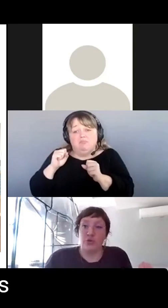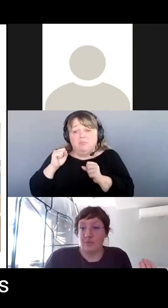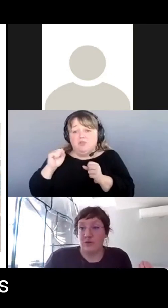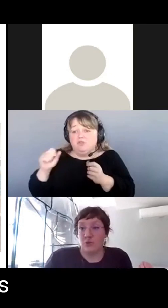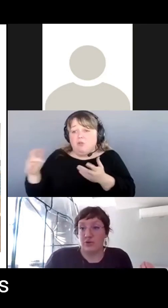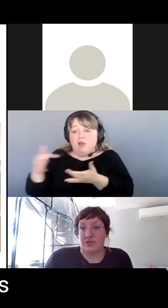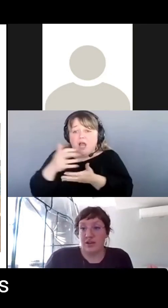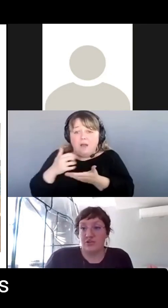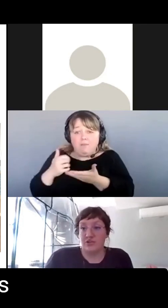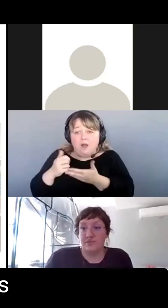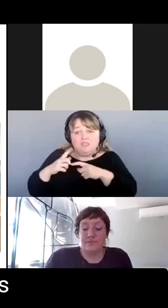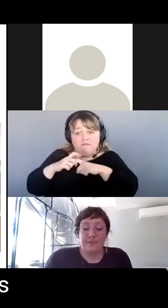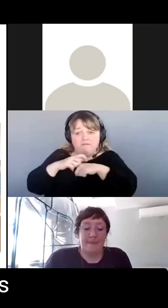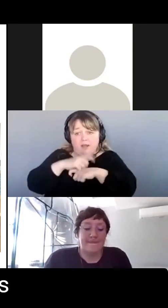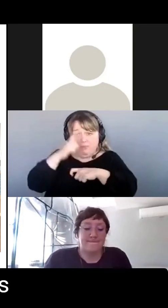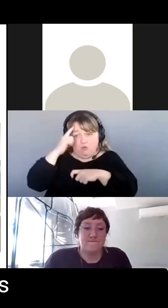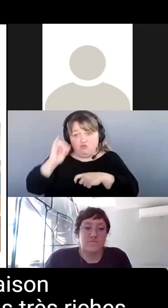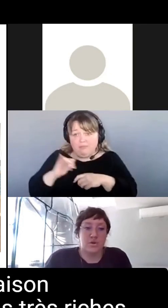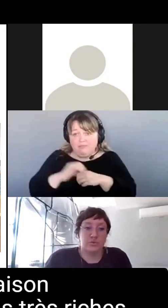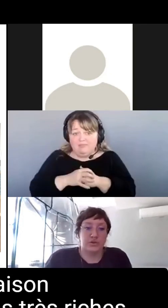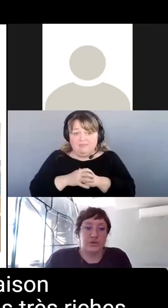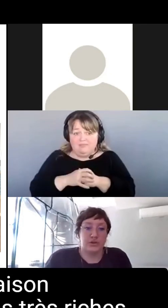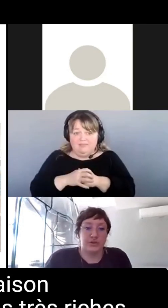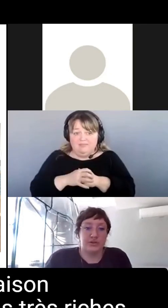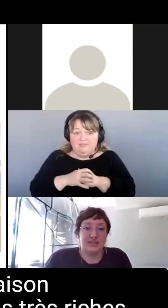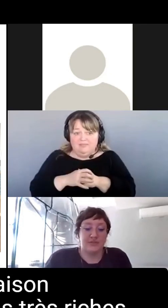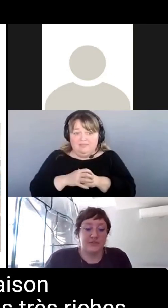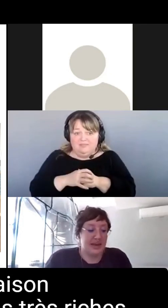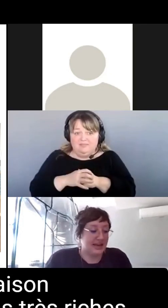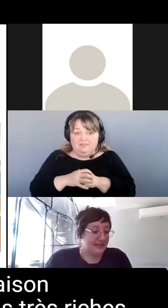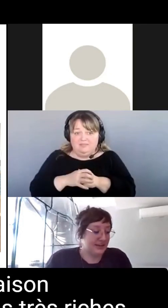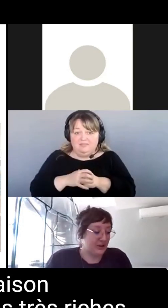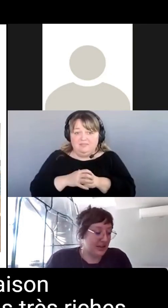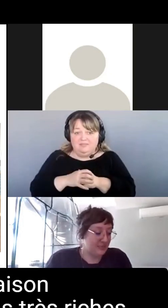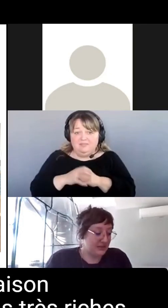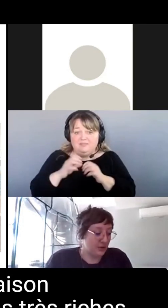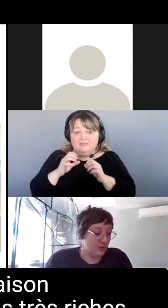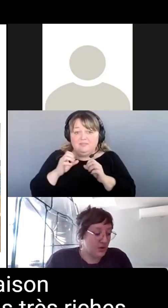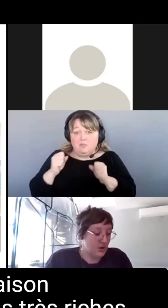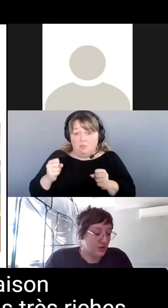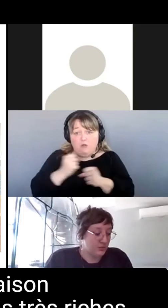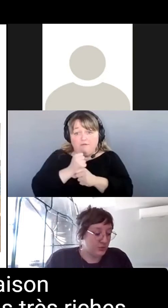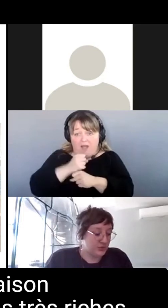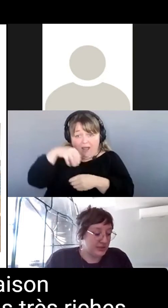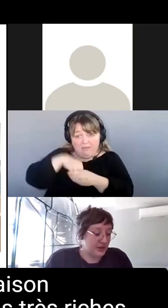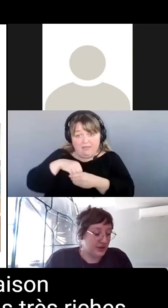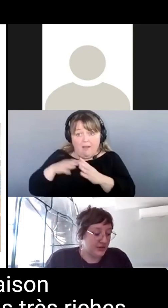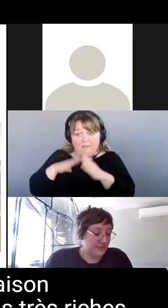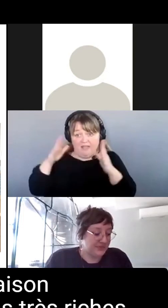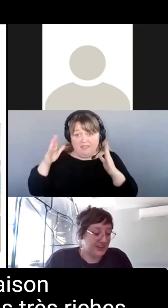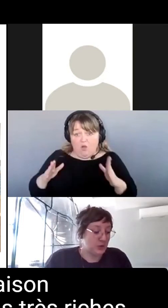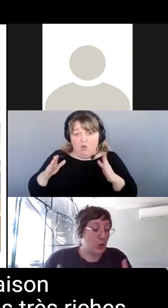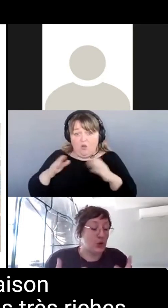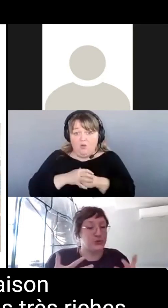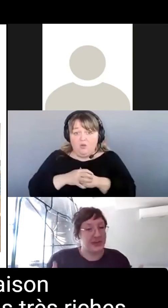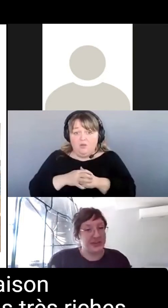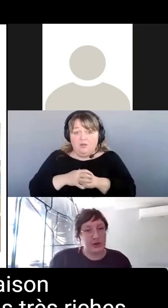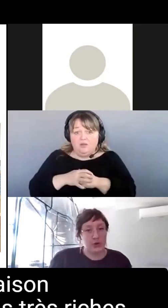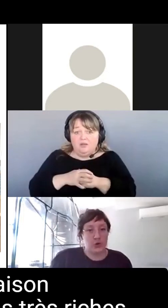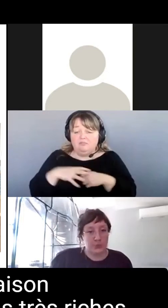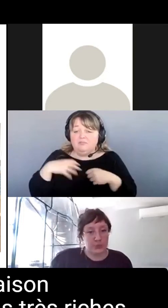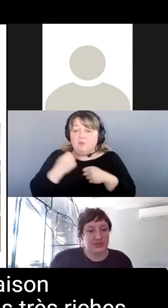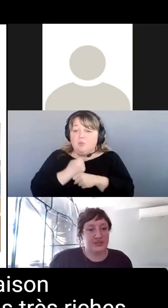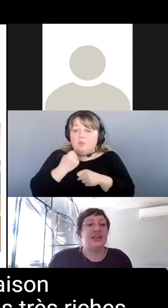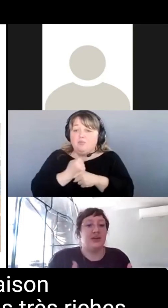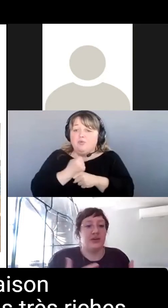faits pour le vermicompostage. Donc, ça se fait à l'intérieur de la maison. Puis, ça va produire